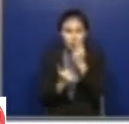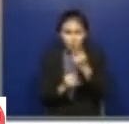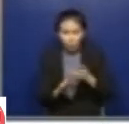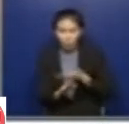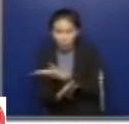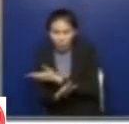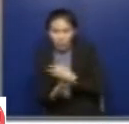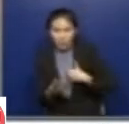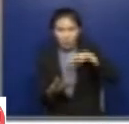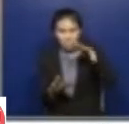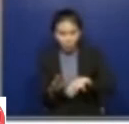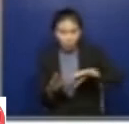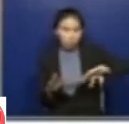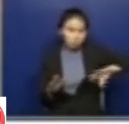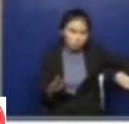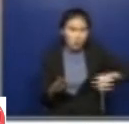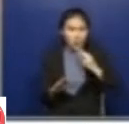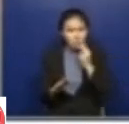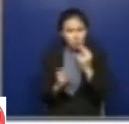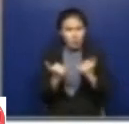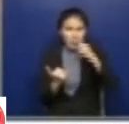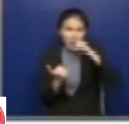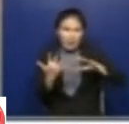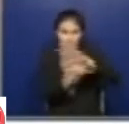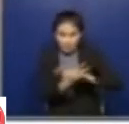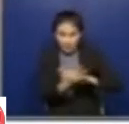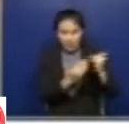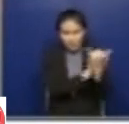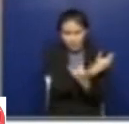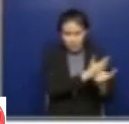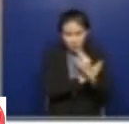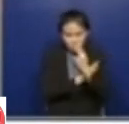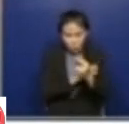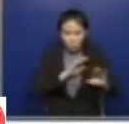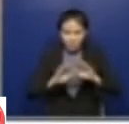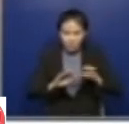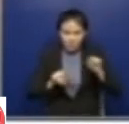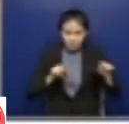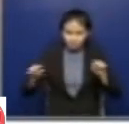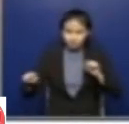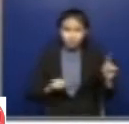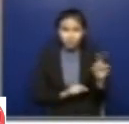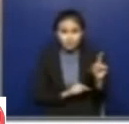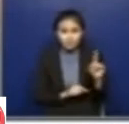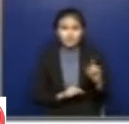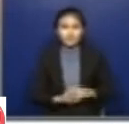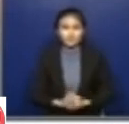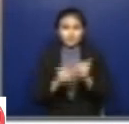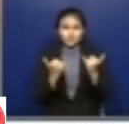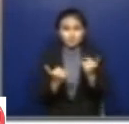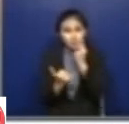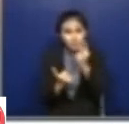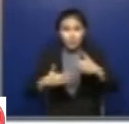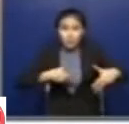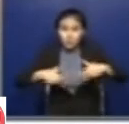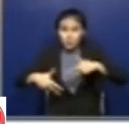เพื่อที่จะเห็นว่าช่องว่างของประเทศไทยกับต่างประเทศคืออะไรสำหรับการก่อนสร้างเหมืองนั้นเนื่องจากชุมชนที่จะได้รับ